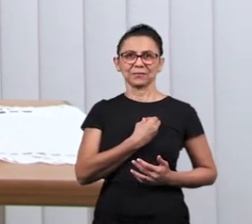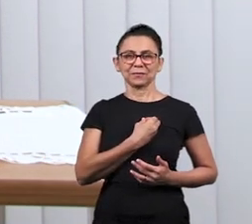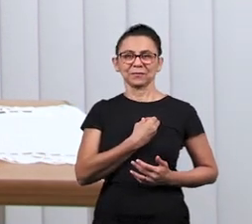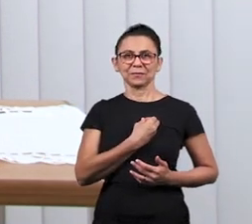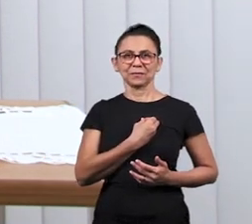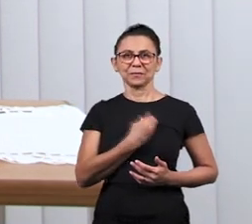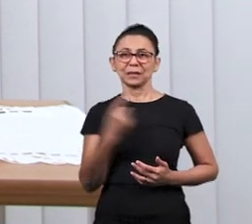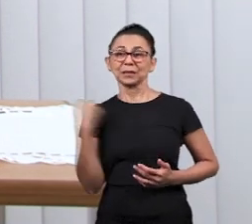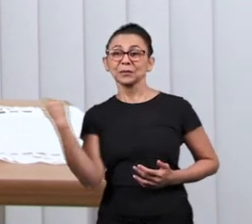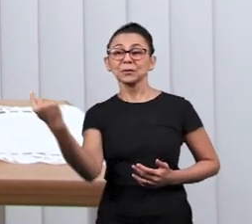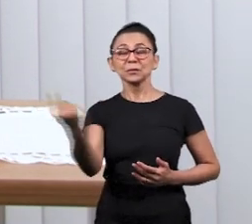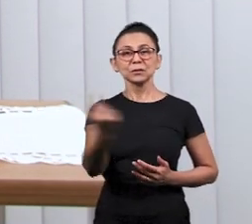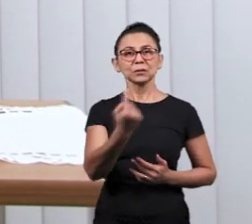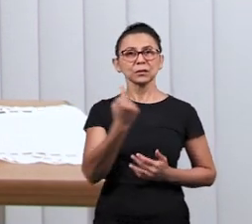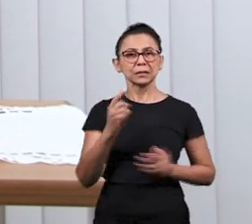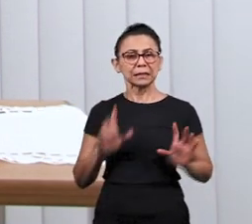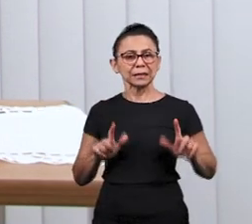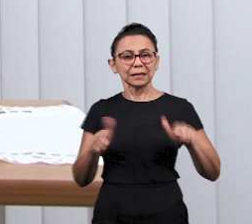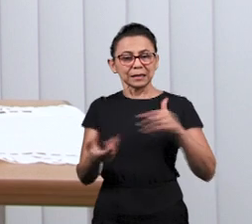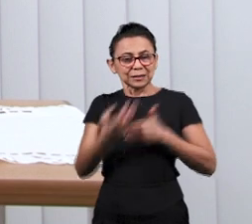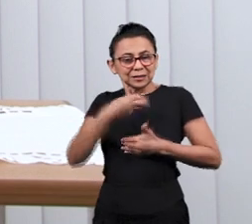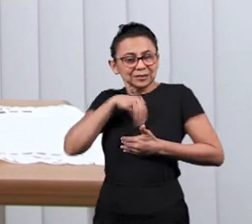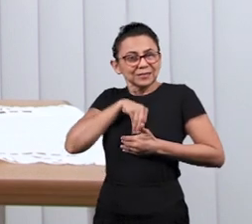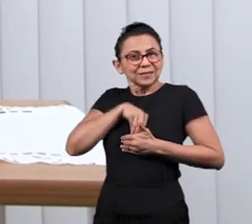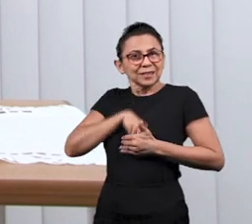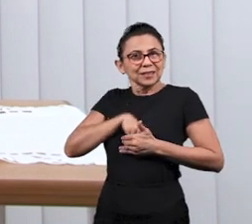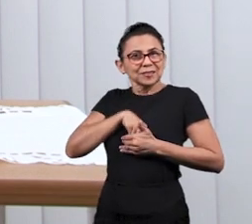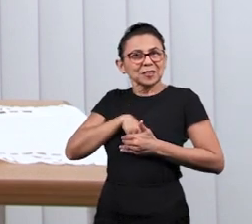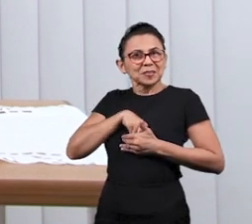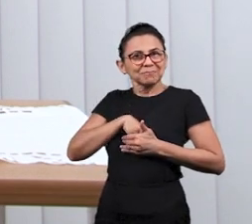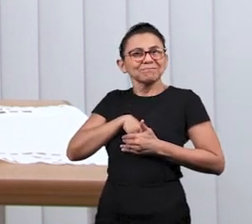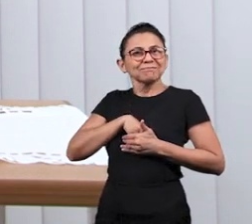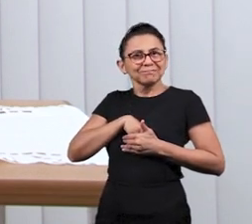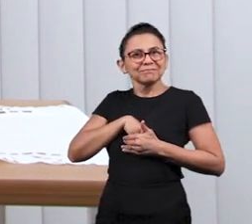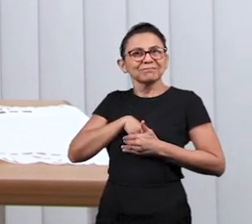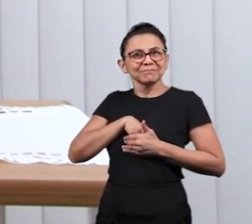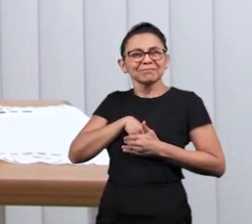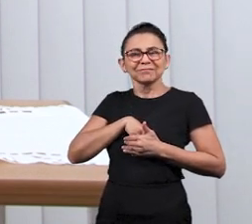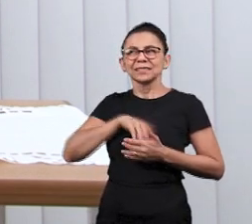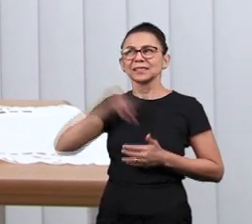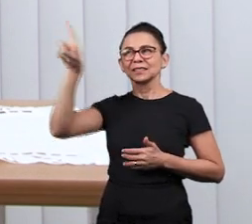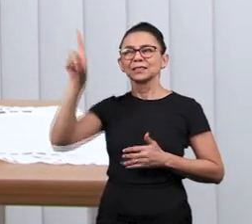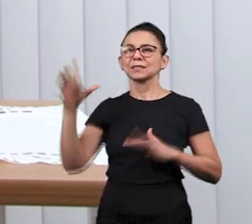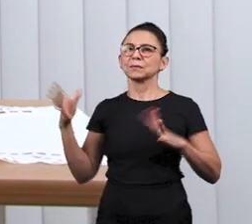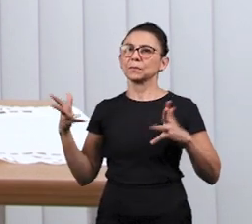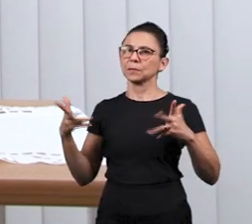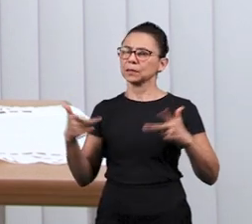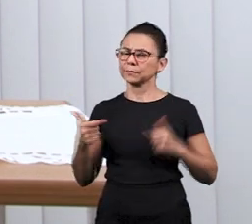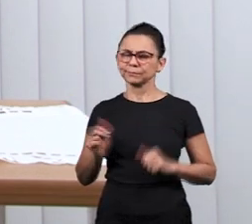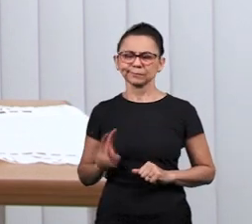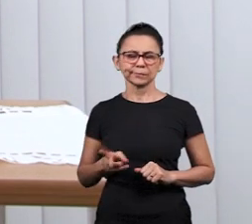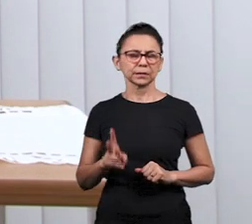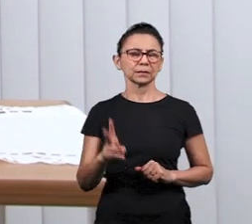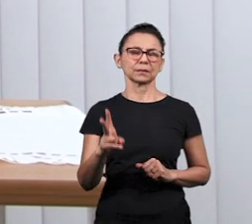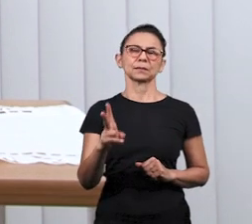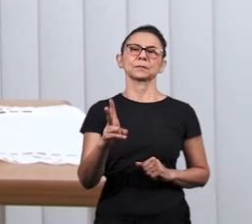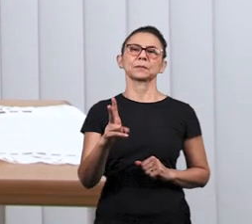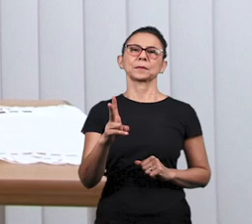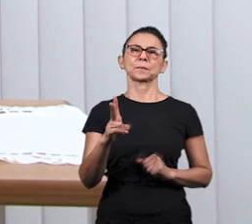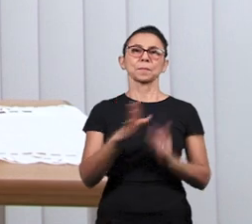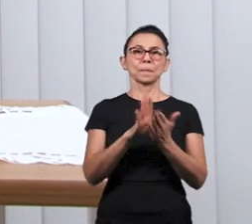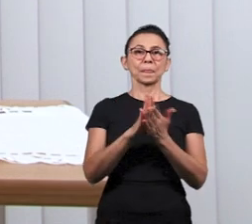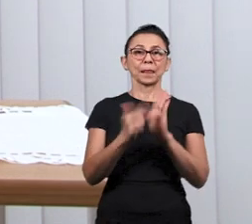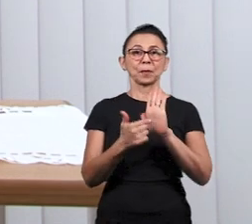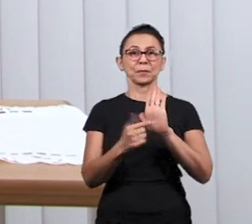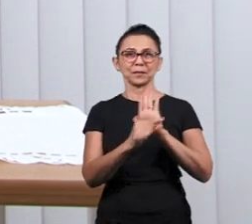Его, оно живое для нас сегодня, оно действует внутри нас, в нашей жизни. И Бог, Он чудный